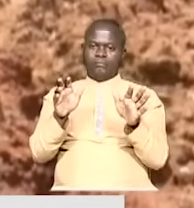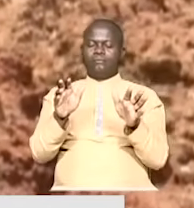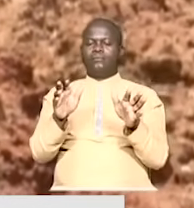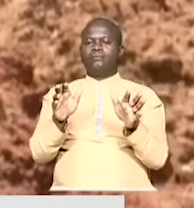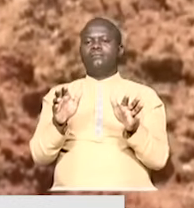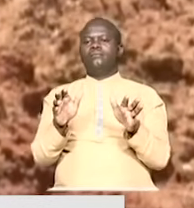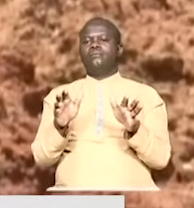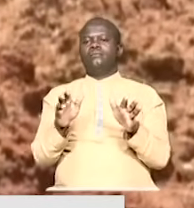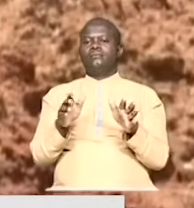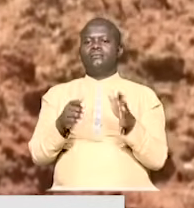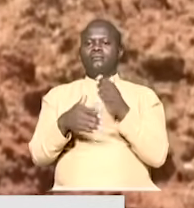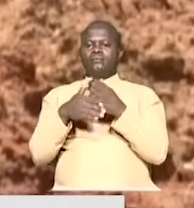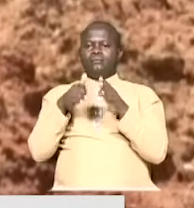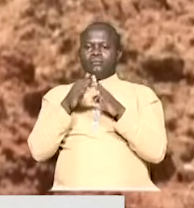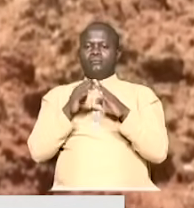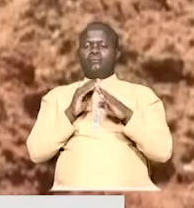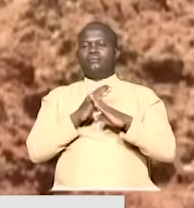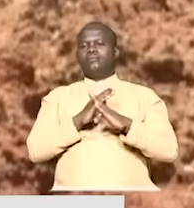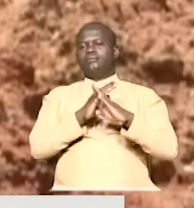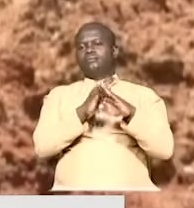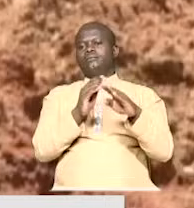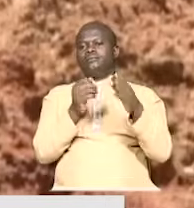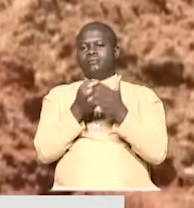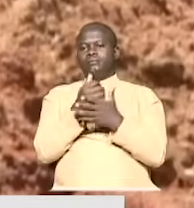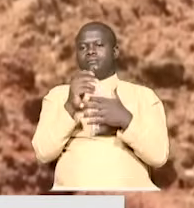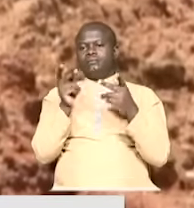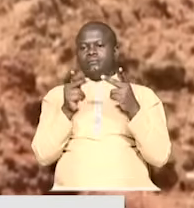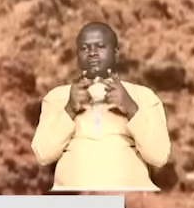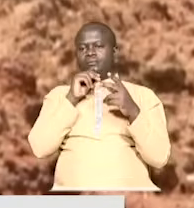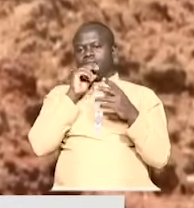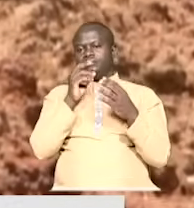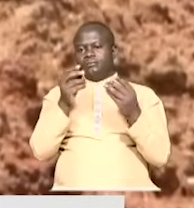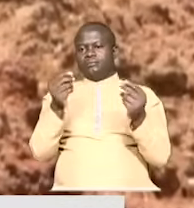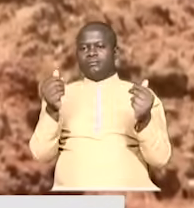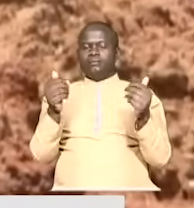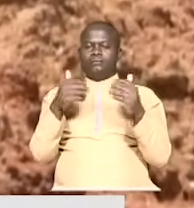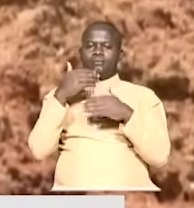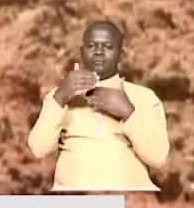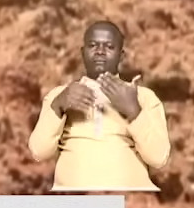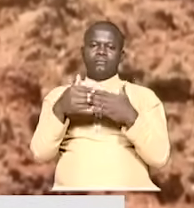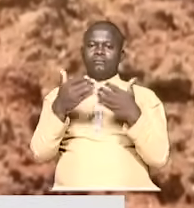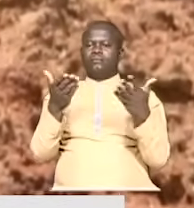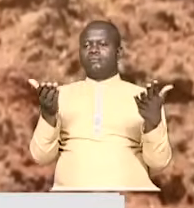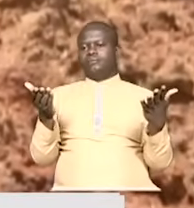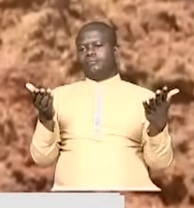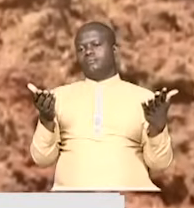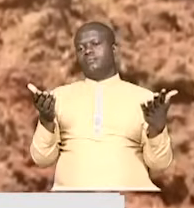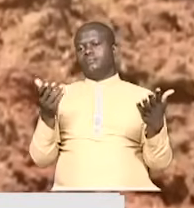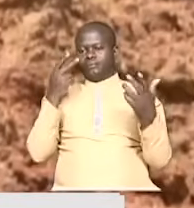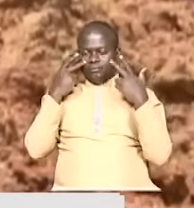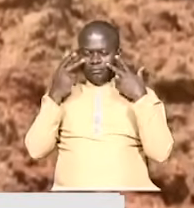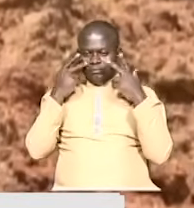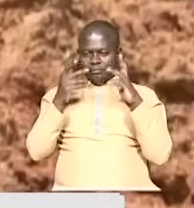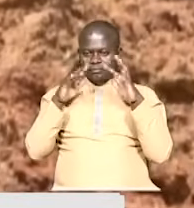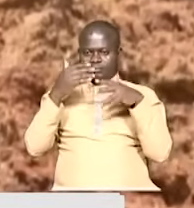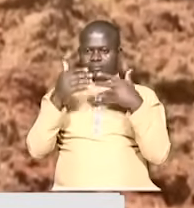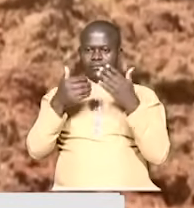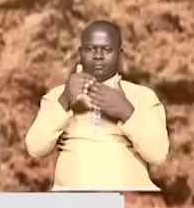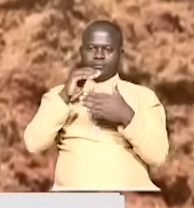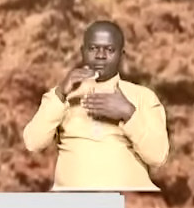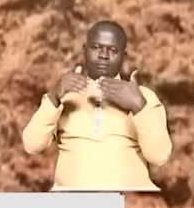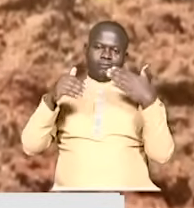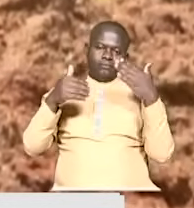itaka bazubaka urukuta ruzatuma umubande utangirika none umubande reba ukuntu baye hose